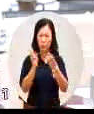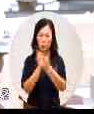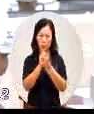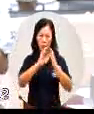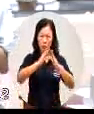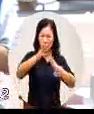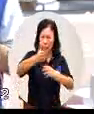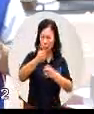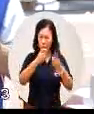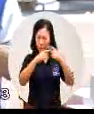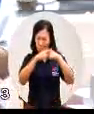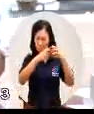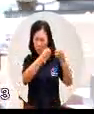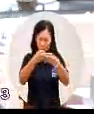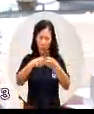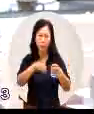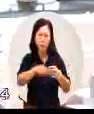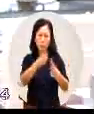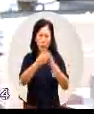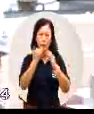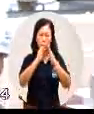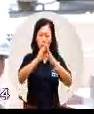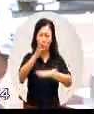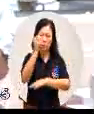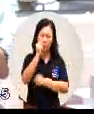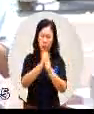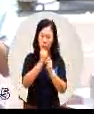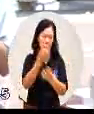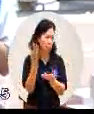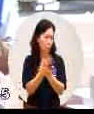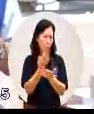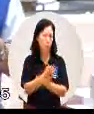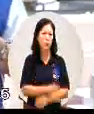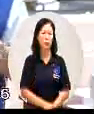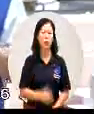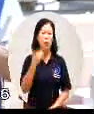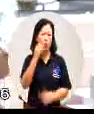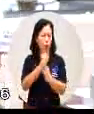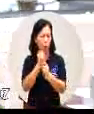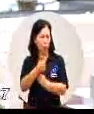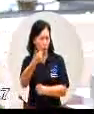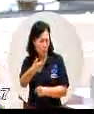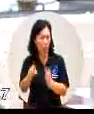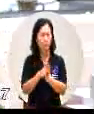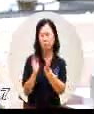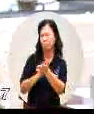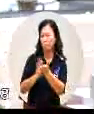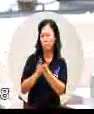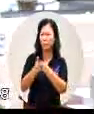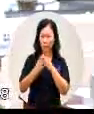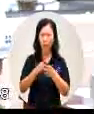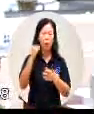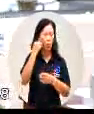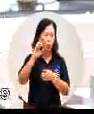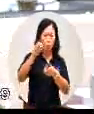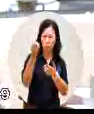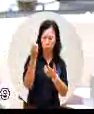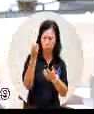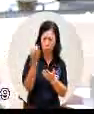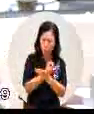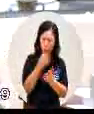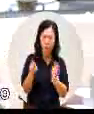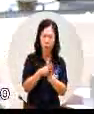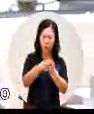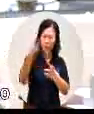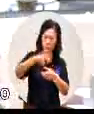探讨安堆起前个做无啥好诶哈，做好诶鼓励，啊做无好诶继续加油改进。哦，我